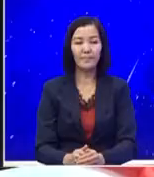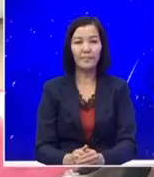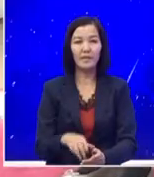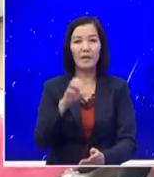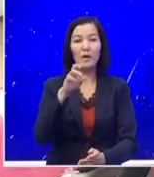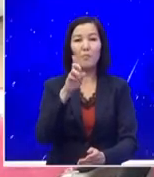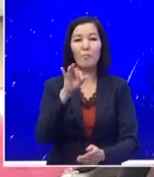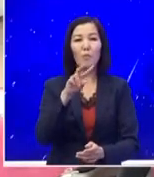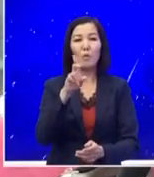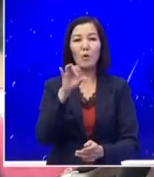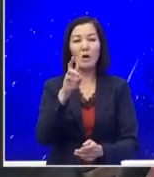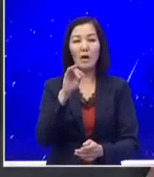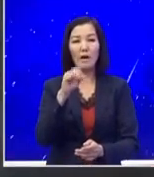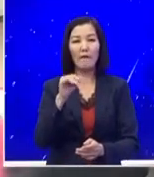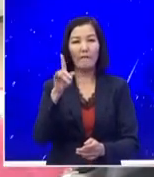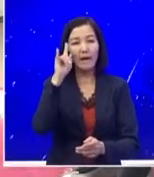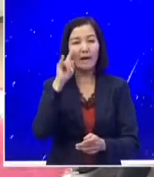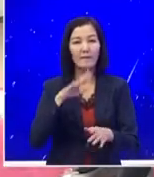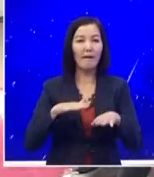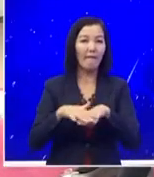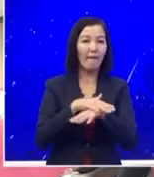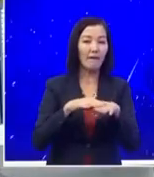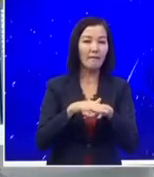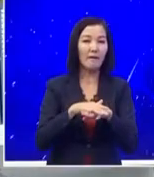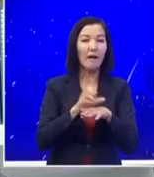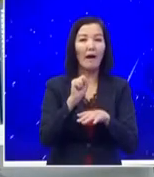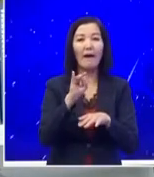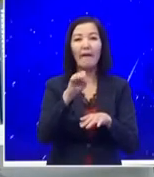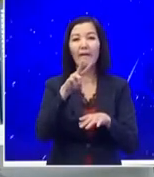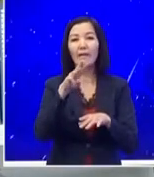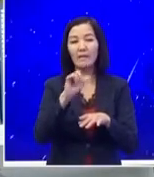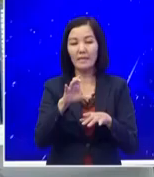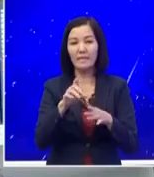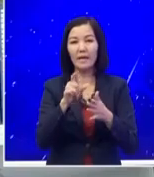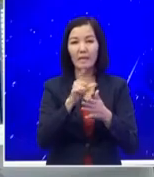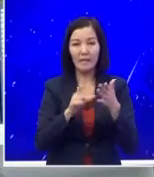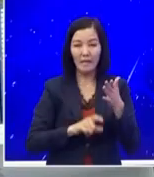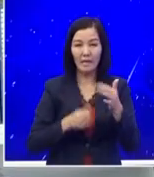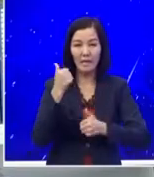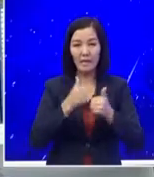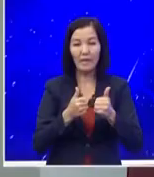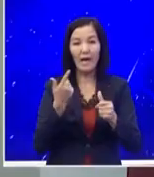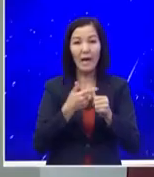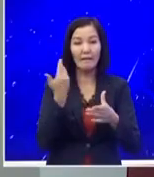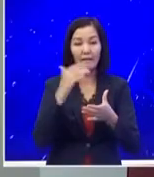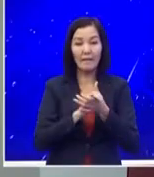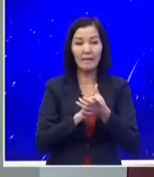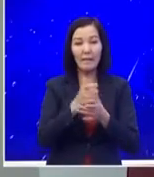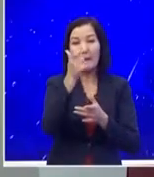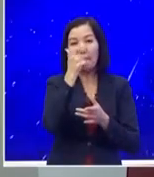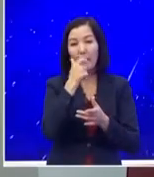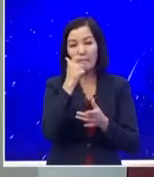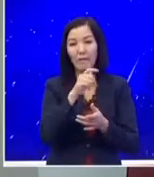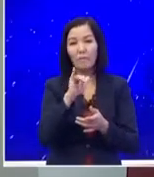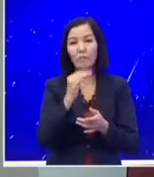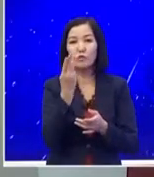Айтақын Бұлғақов есімі алаш жұртына төлінер айтыс арқылы танымал. Ақын 1960 жылы Панфилов ауданы Шырал ауылында